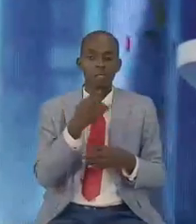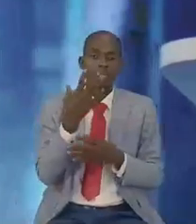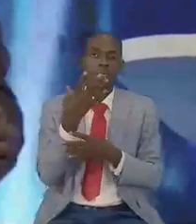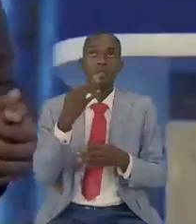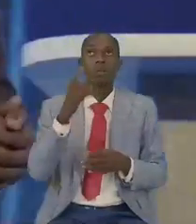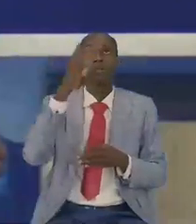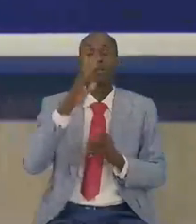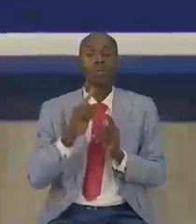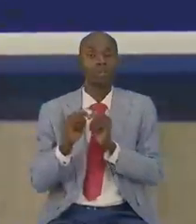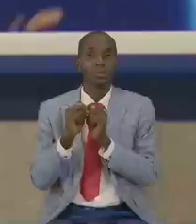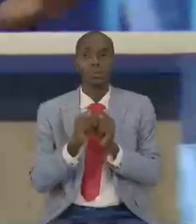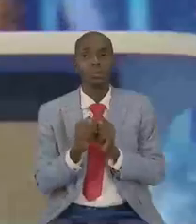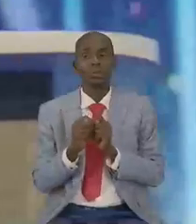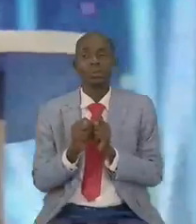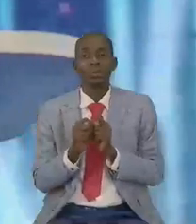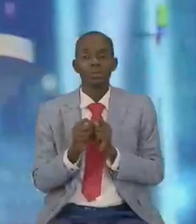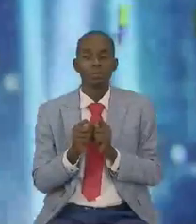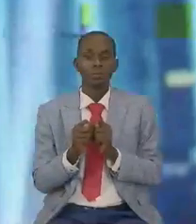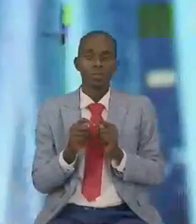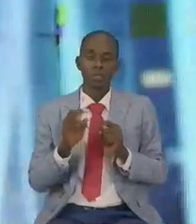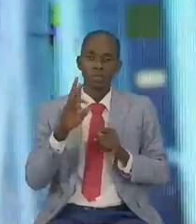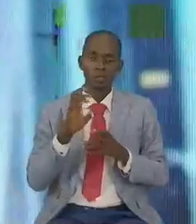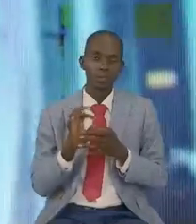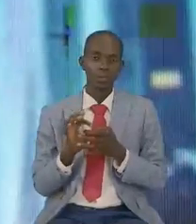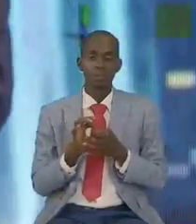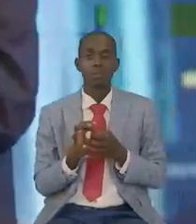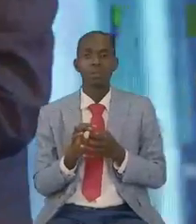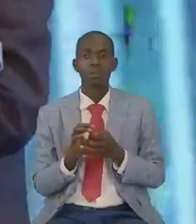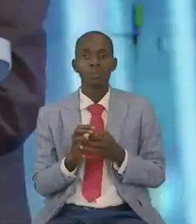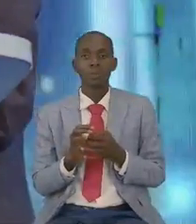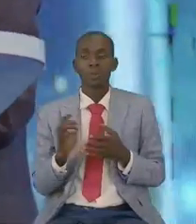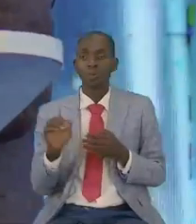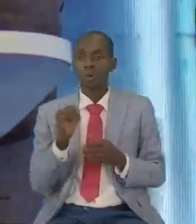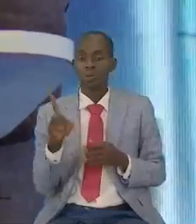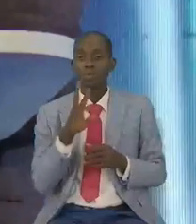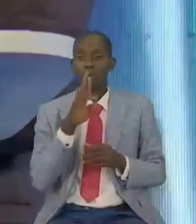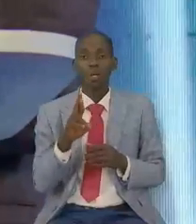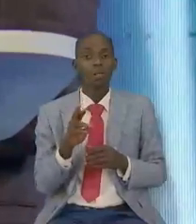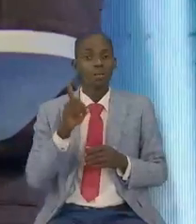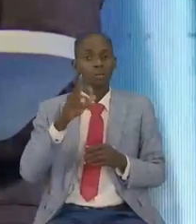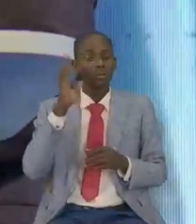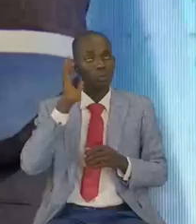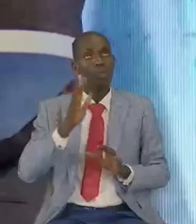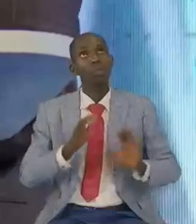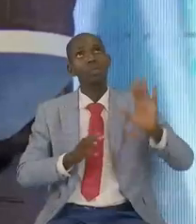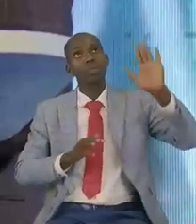Et peut tenir la main de Dieu et te réconcilier partout où tu es. Tu lèves ta main et dis,